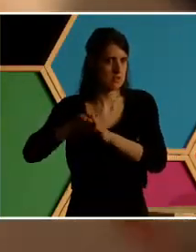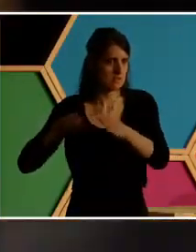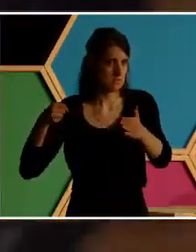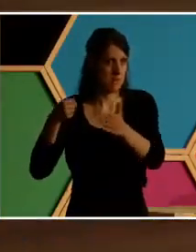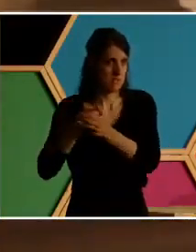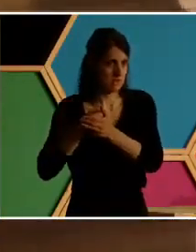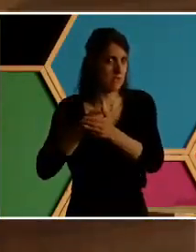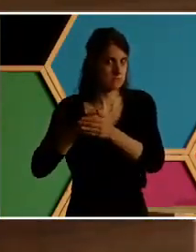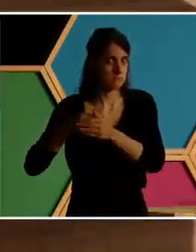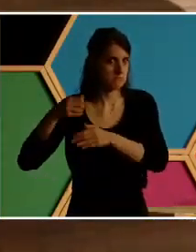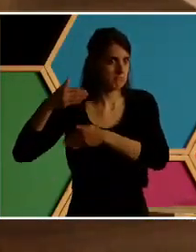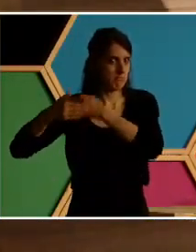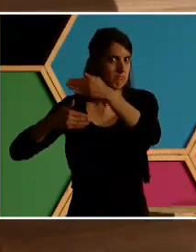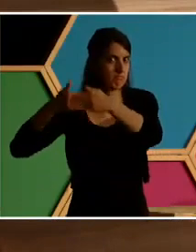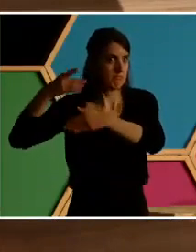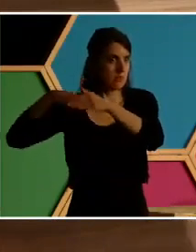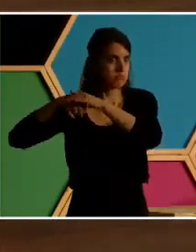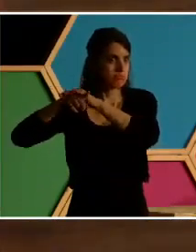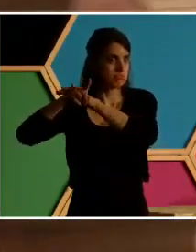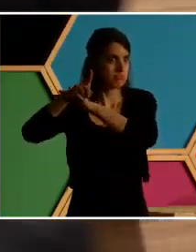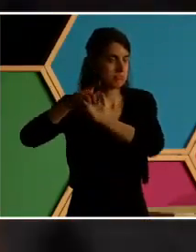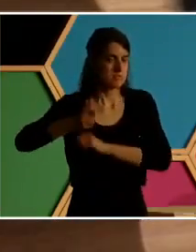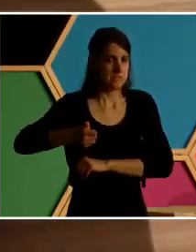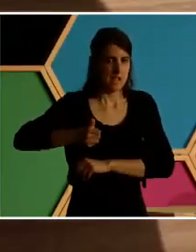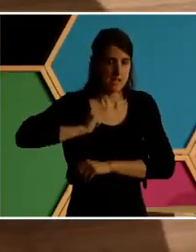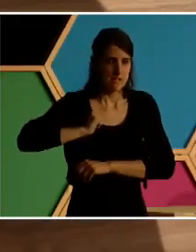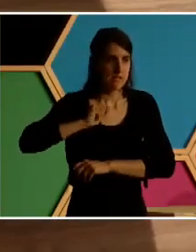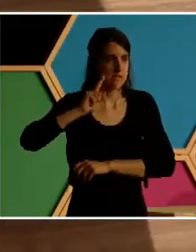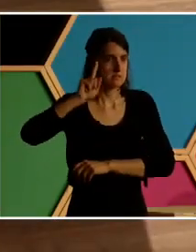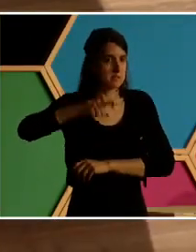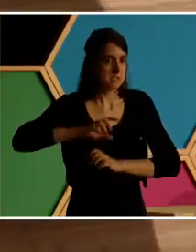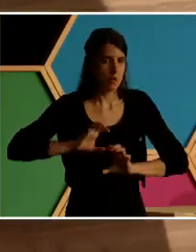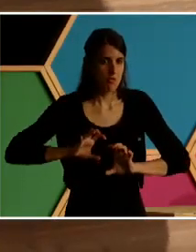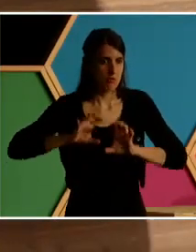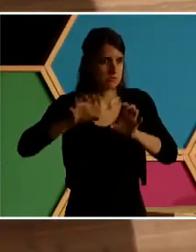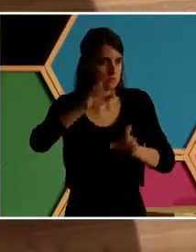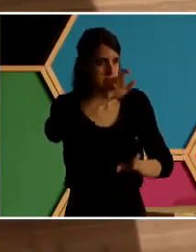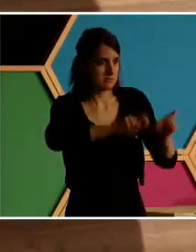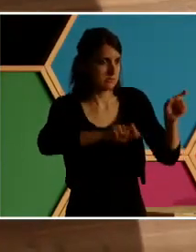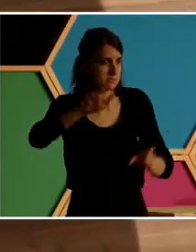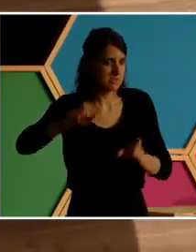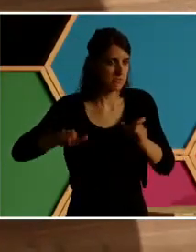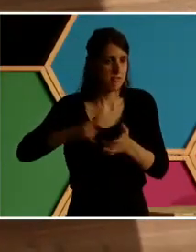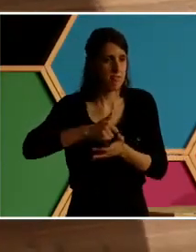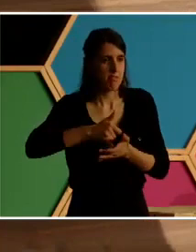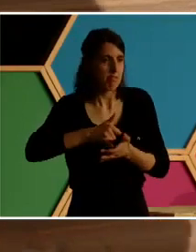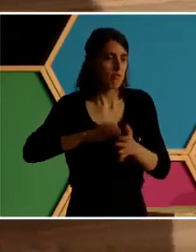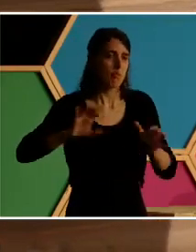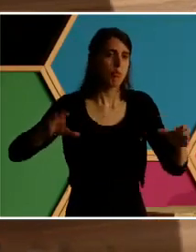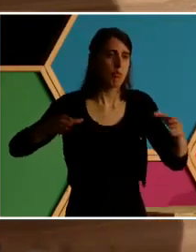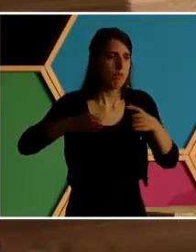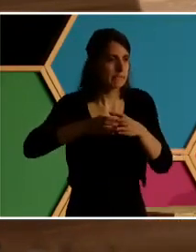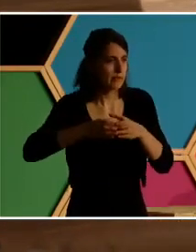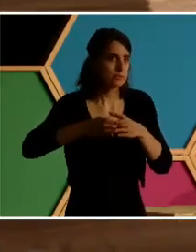estan aprofitant-se, bé, que estan, ho veiem totes, estan generant atacs a les persones més vulnerables o als col·lectius